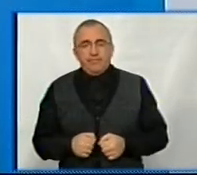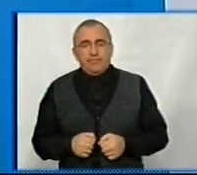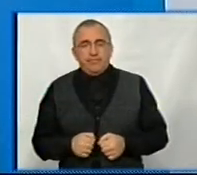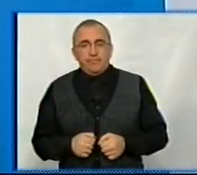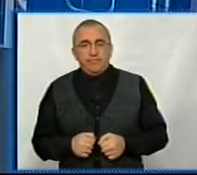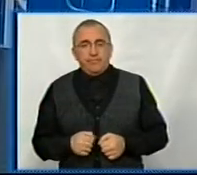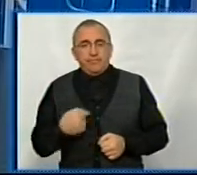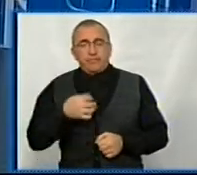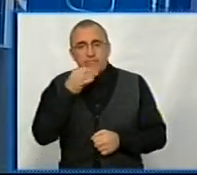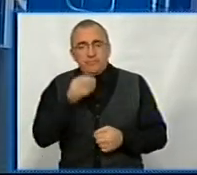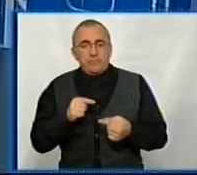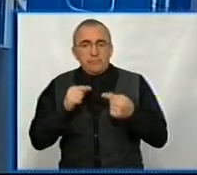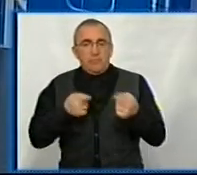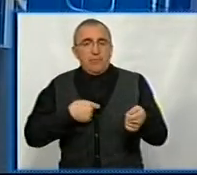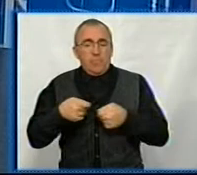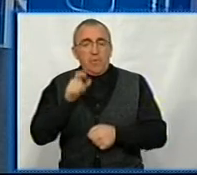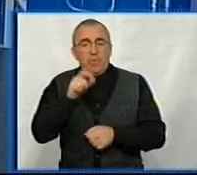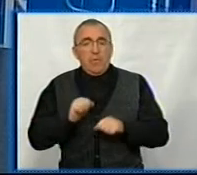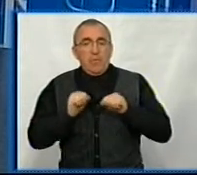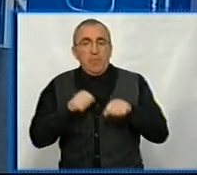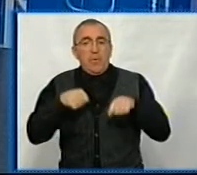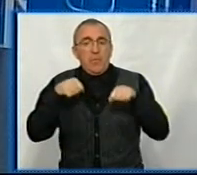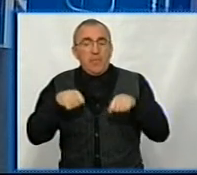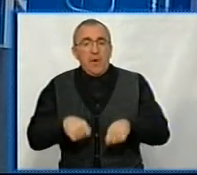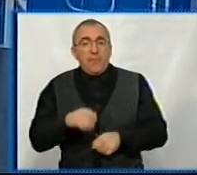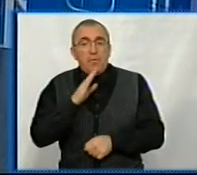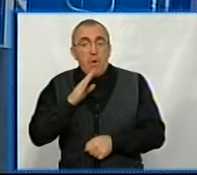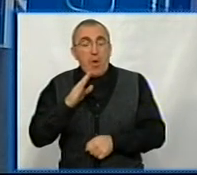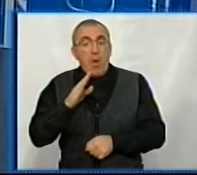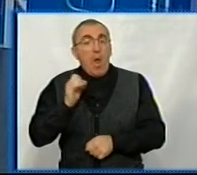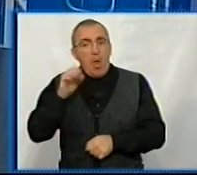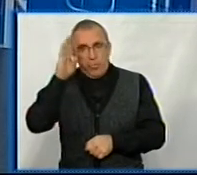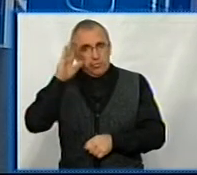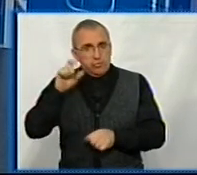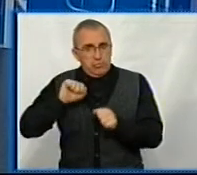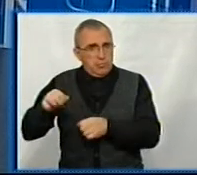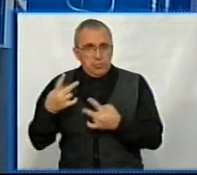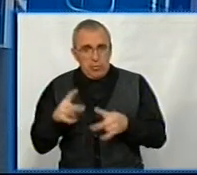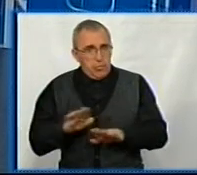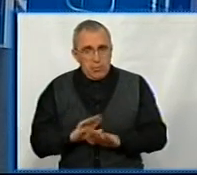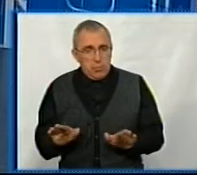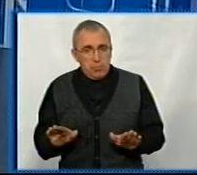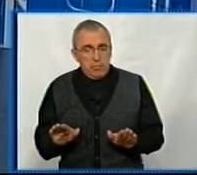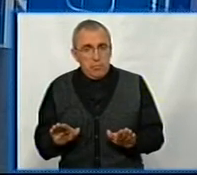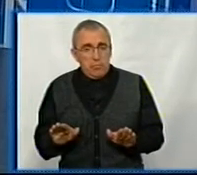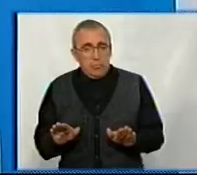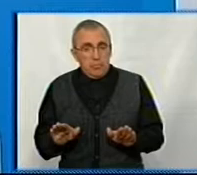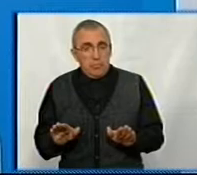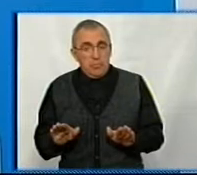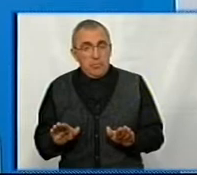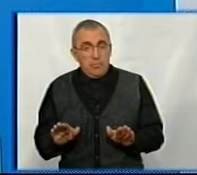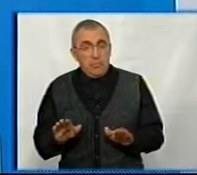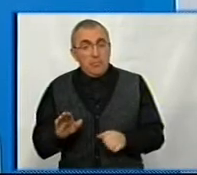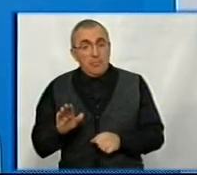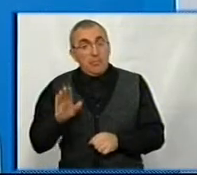Я сказала, що протидія торгівлі людьми та захисту прав жінок, а що, чоловіків не потрібно захищати? Ну, жінок потрібно